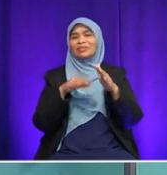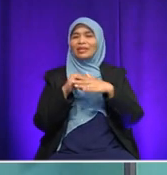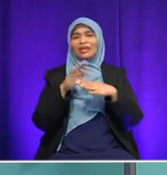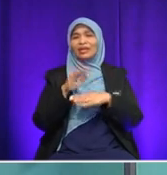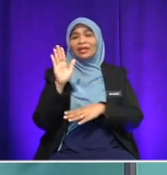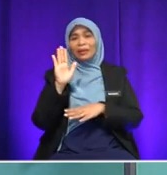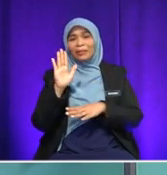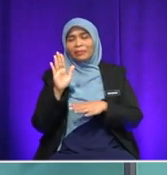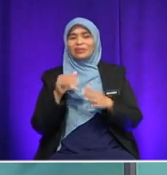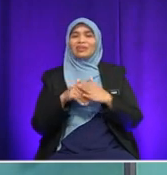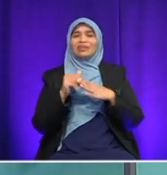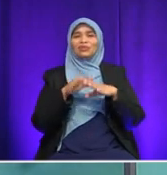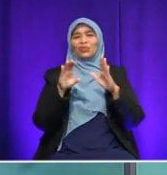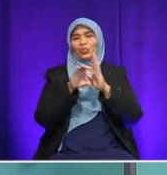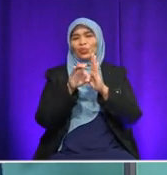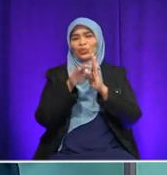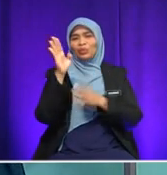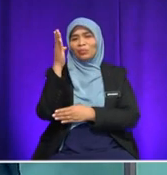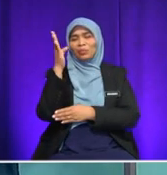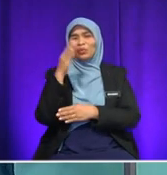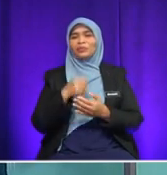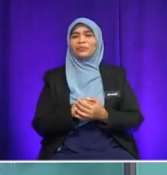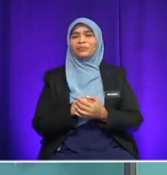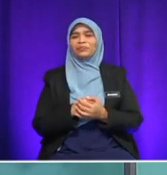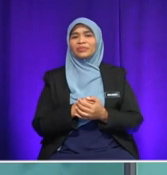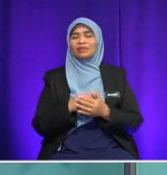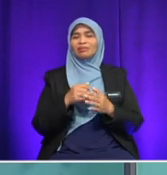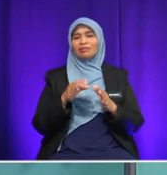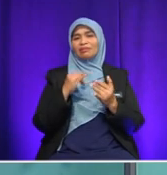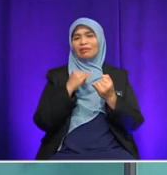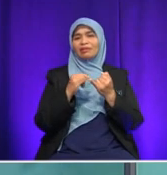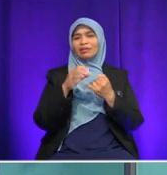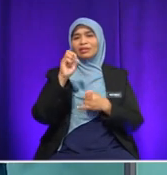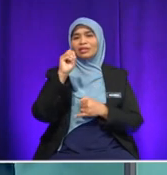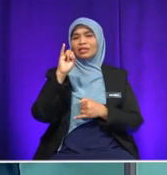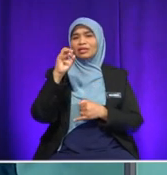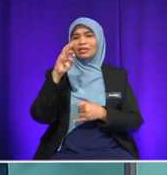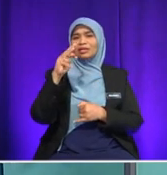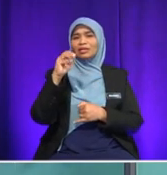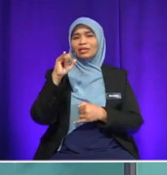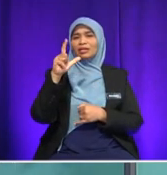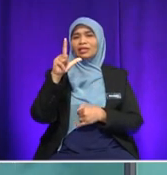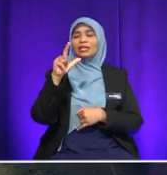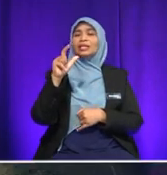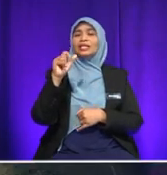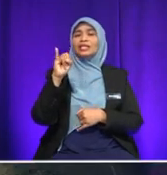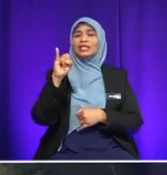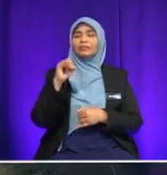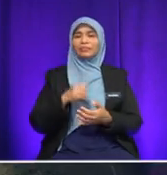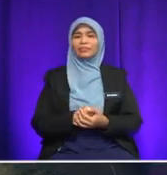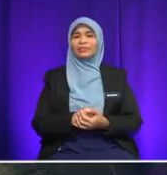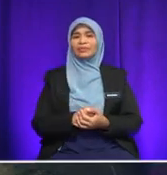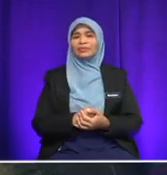melambai-lambai. Okey. Dan seterusnya ialah simili. Siapa nak terangkan apa simili ni? Nak ujilah sikit. Murid cikgu